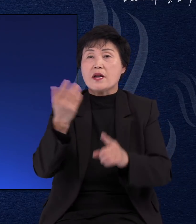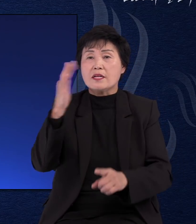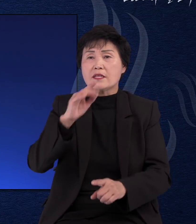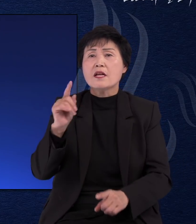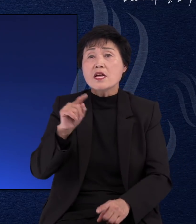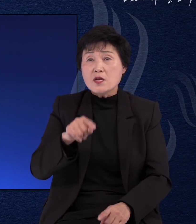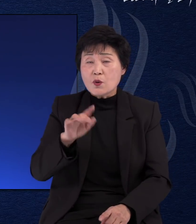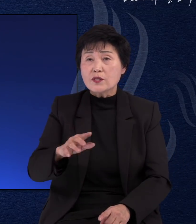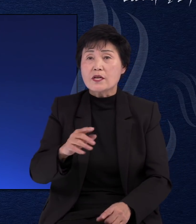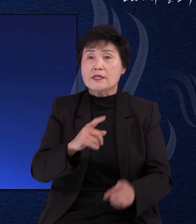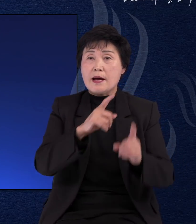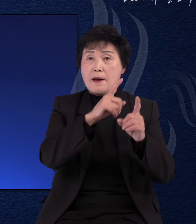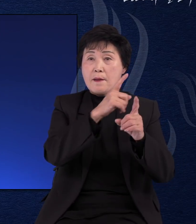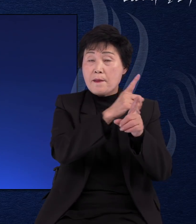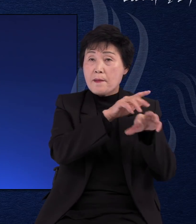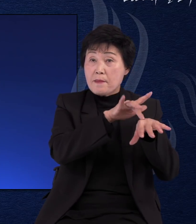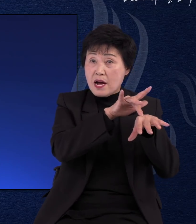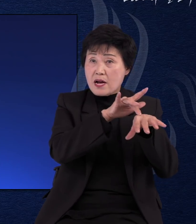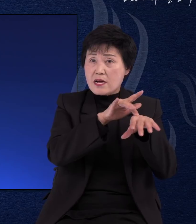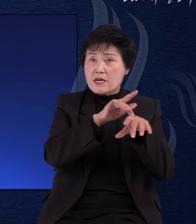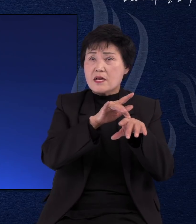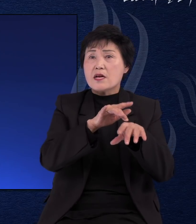거 저는 믿어요. 목사님,